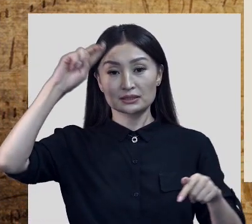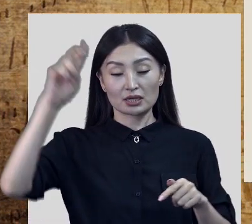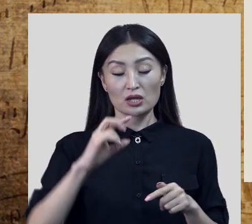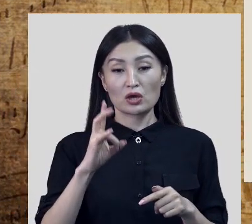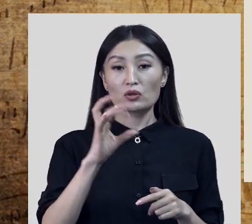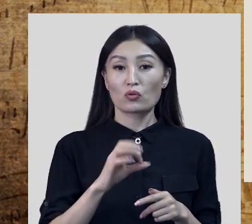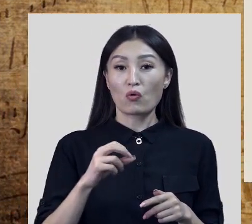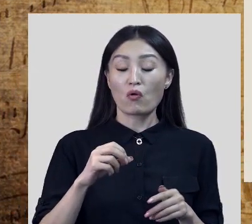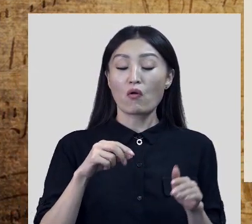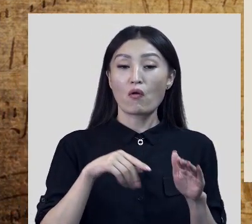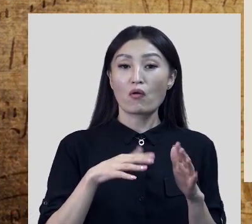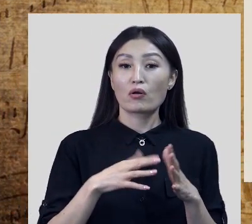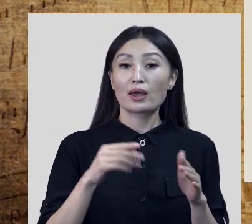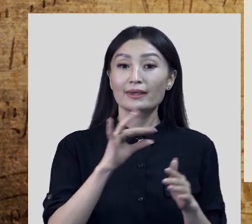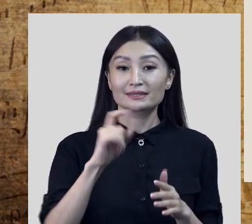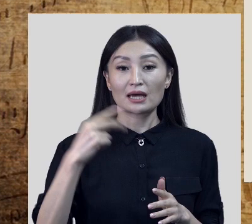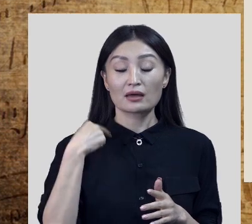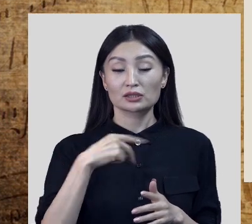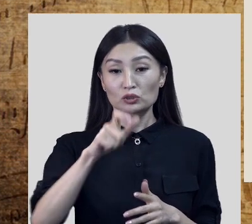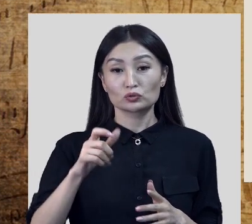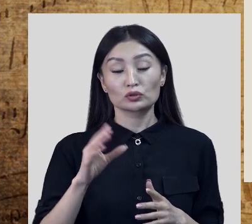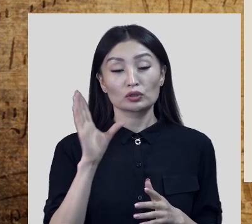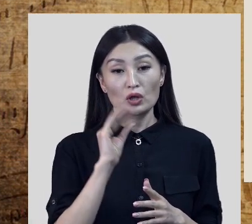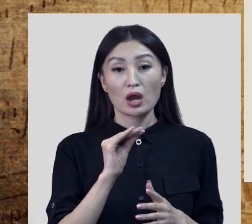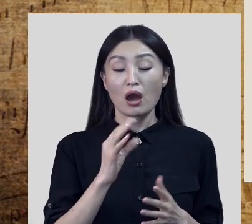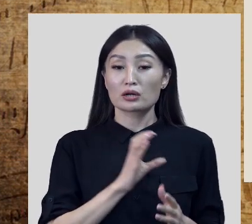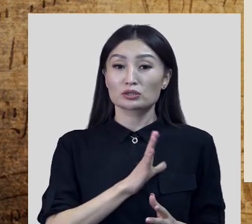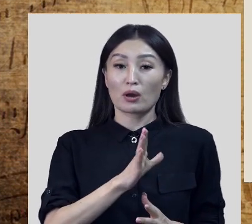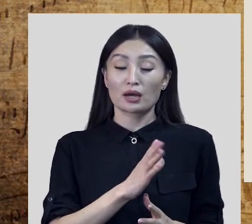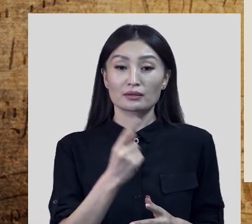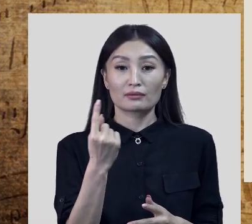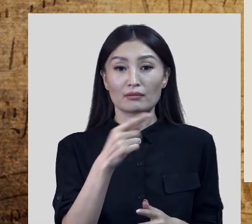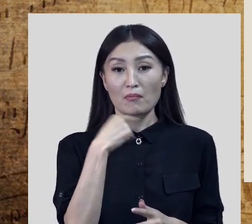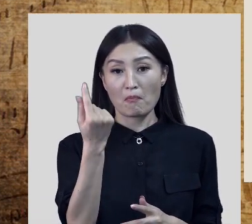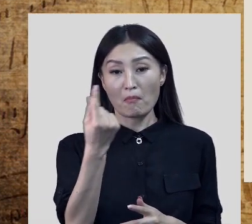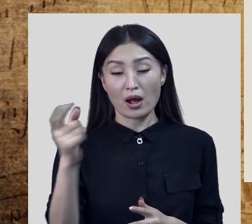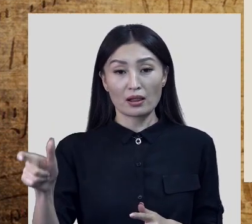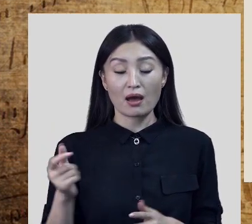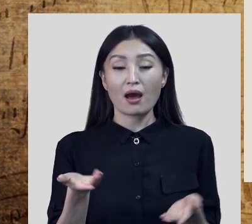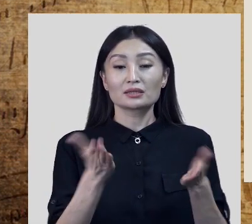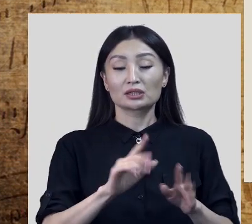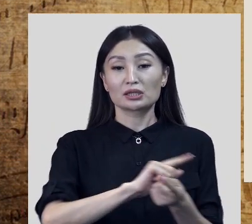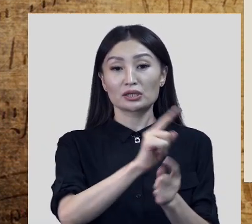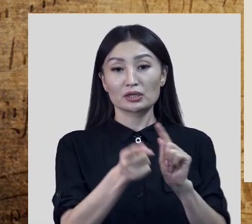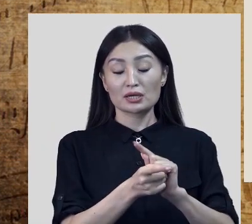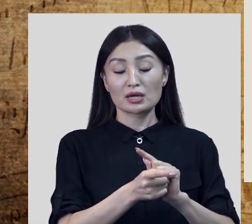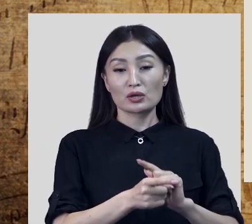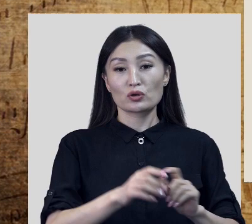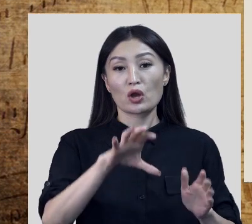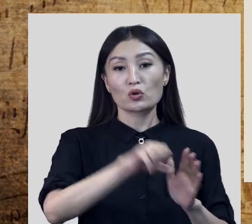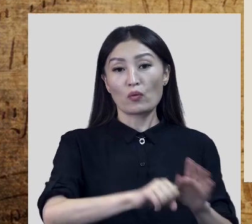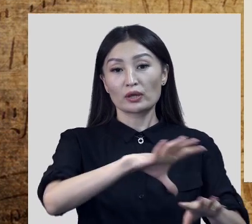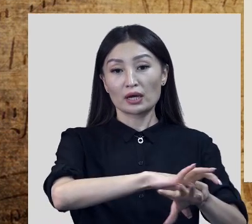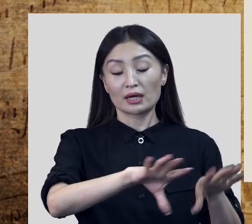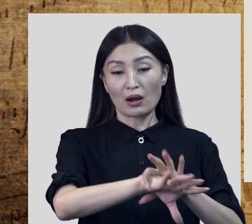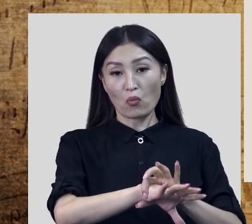выходцы из англии преобладали разбогатеть удалось лишь единицам остальные превратились в наемных рабочих в результате массовые